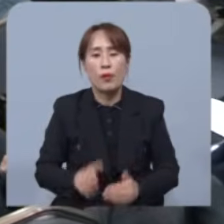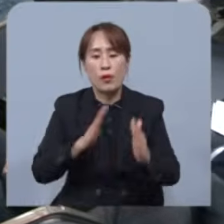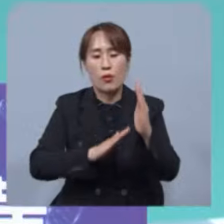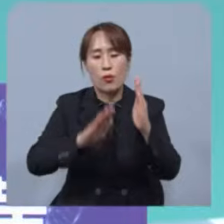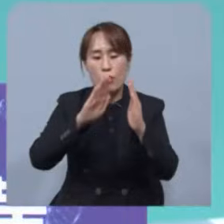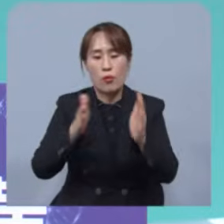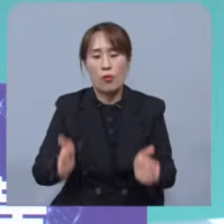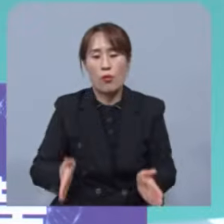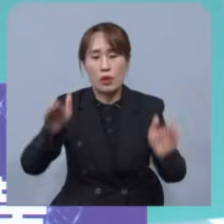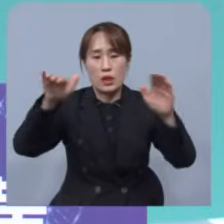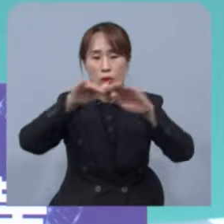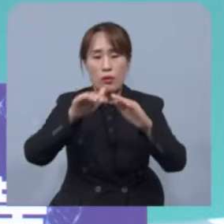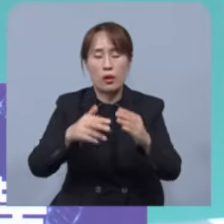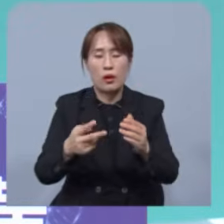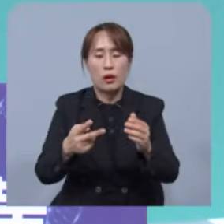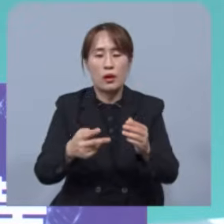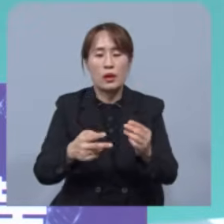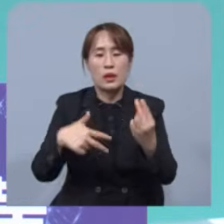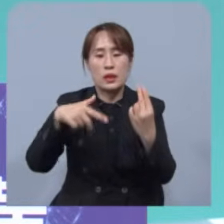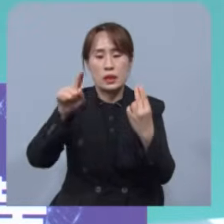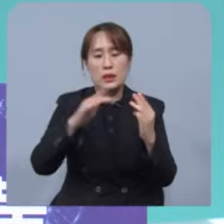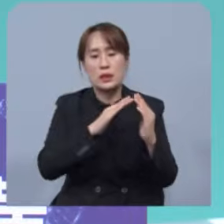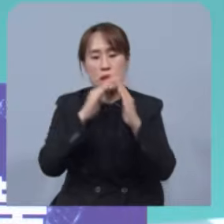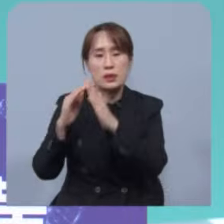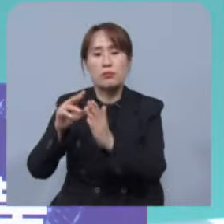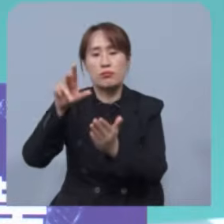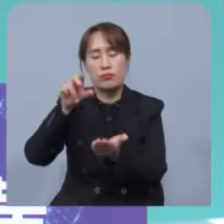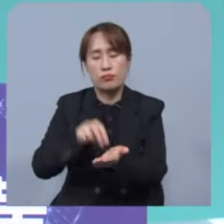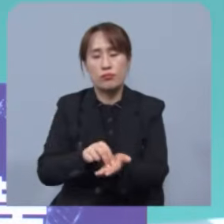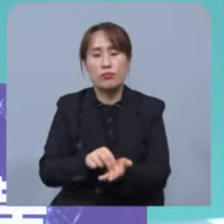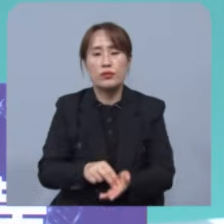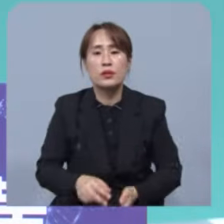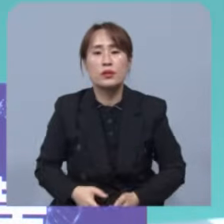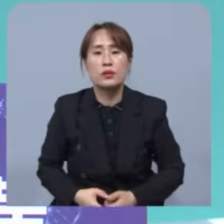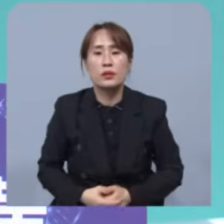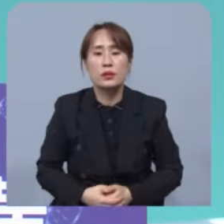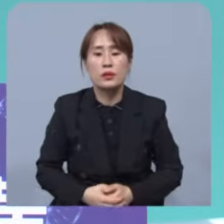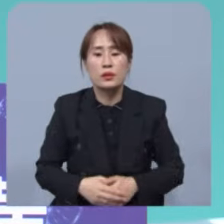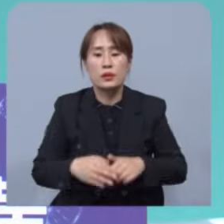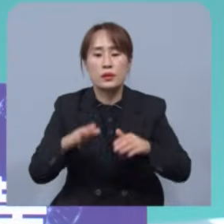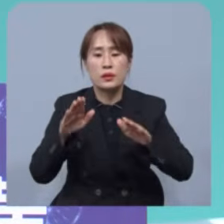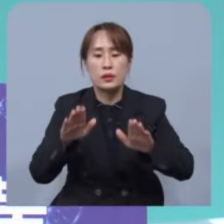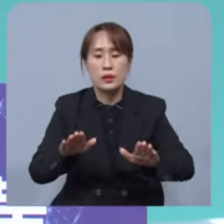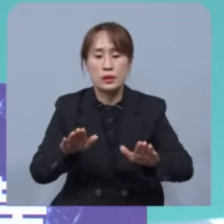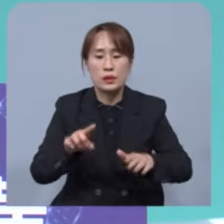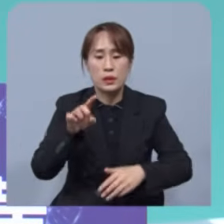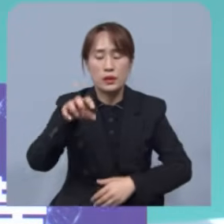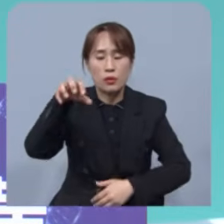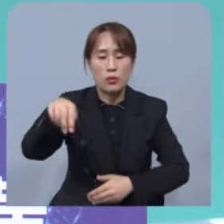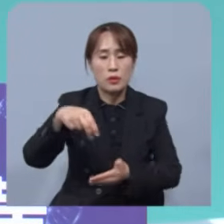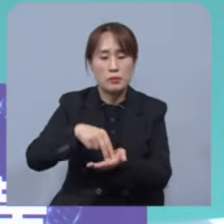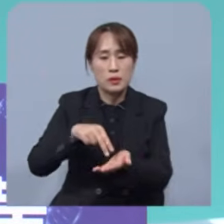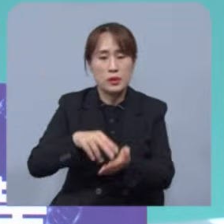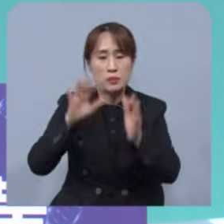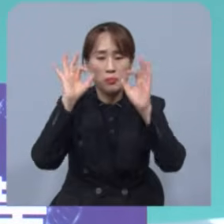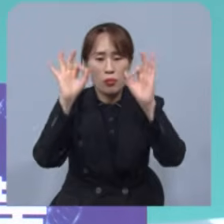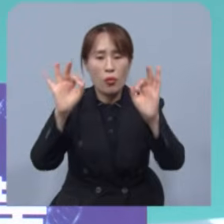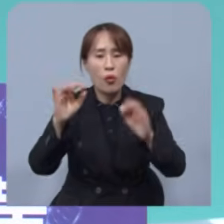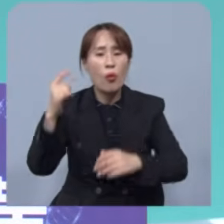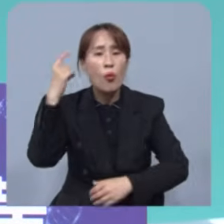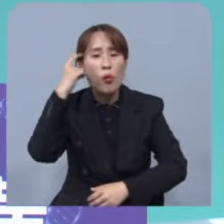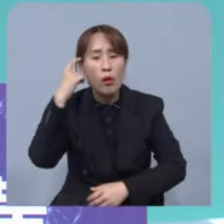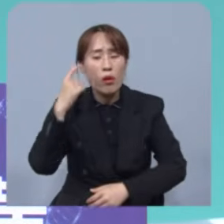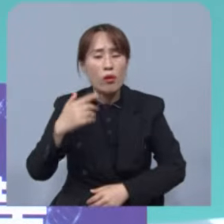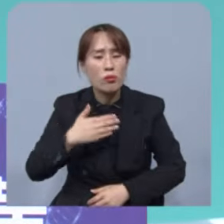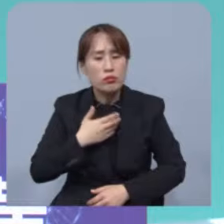공공기관 2차 이전 문제는 이제 해당 지역 입장에서 보면 왜